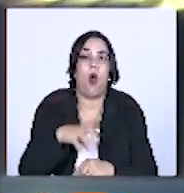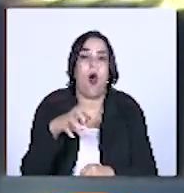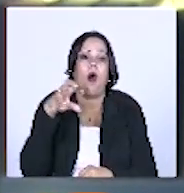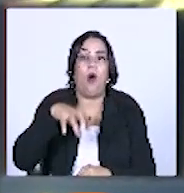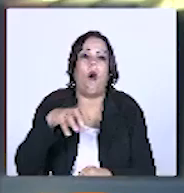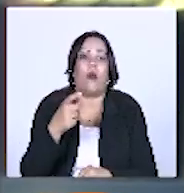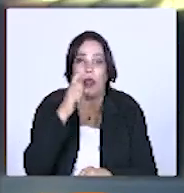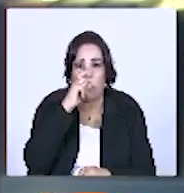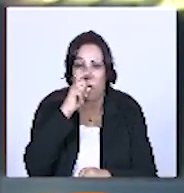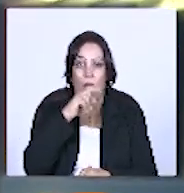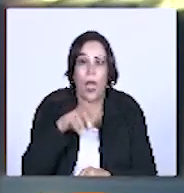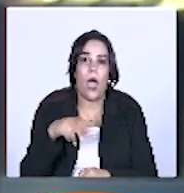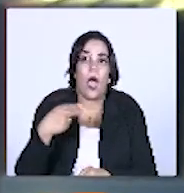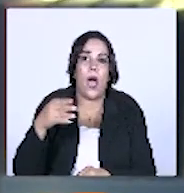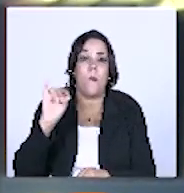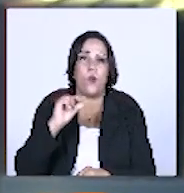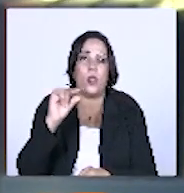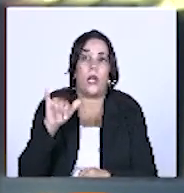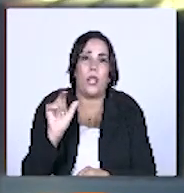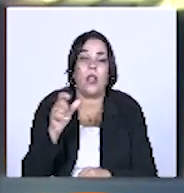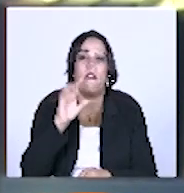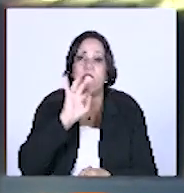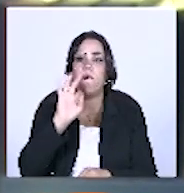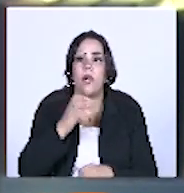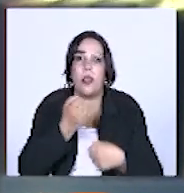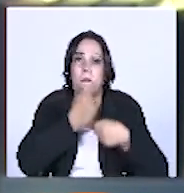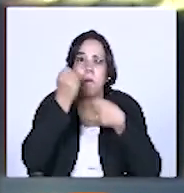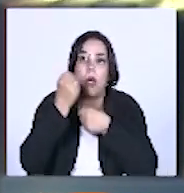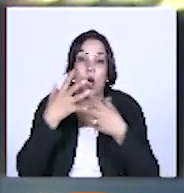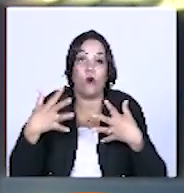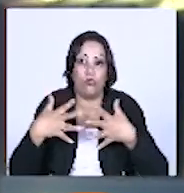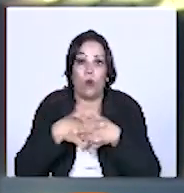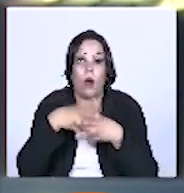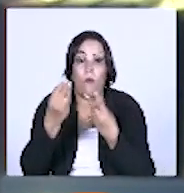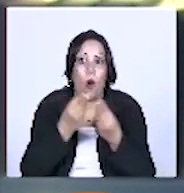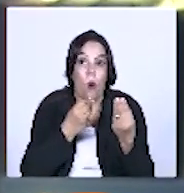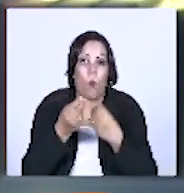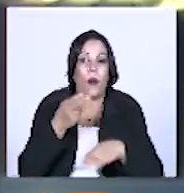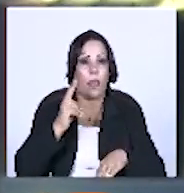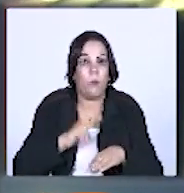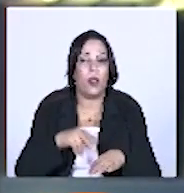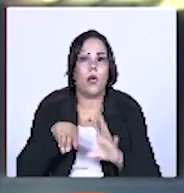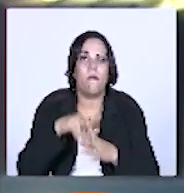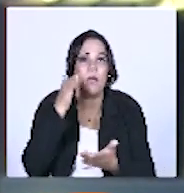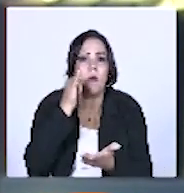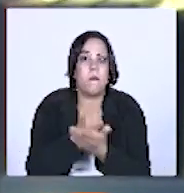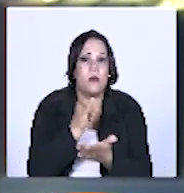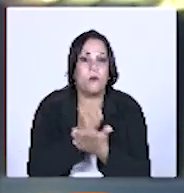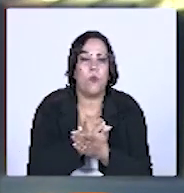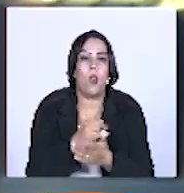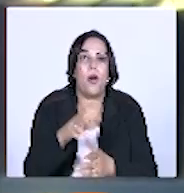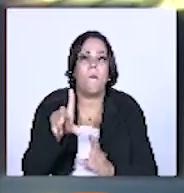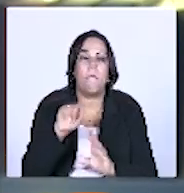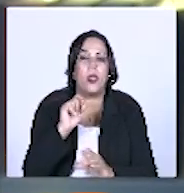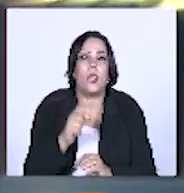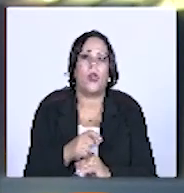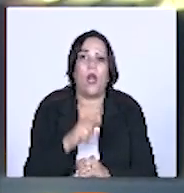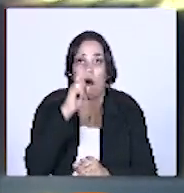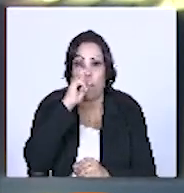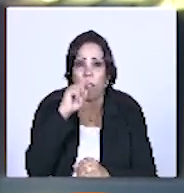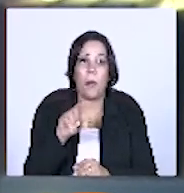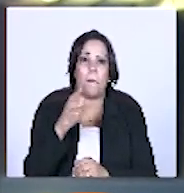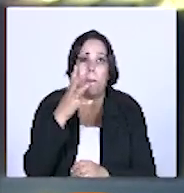بالمنيا وشارك في الحوار ايضا ا ممثلون من قريه